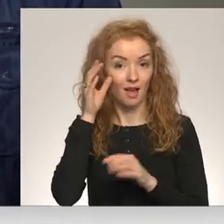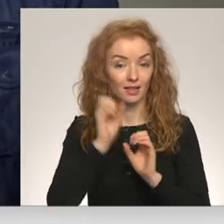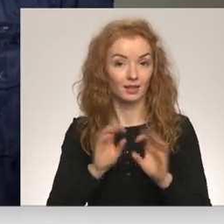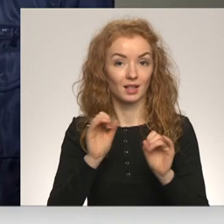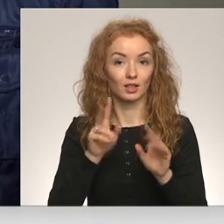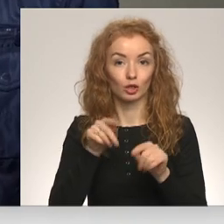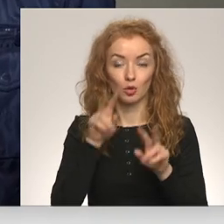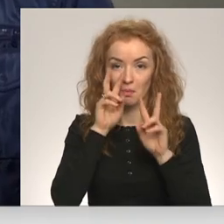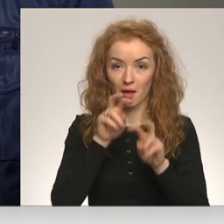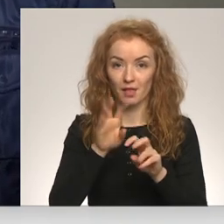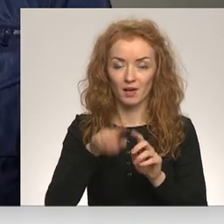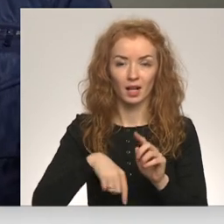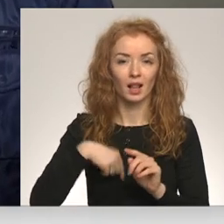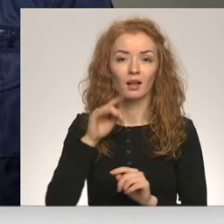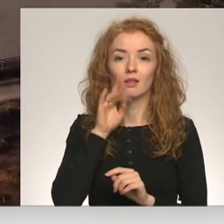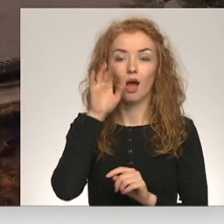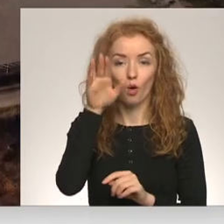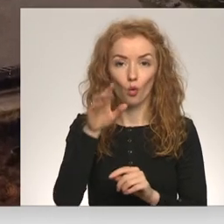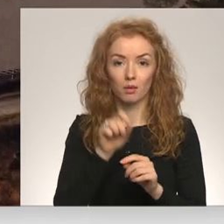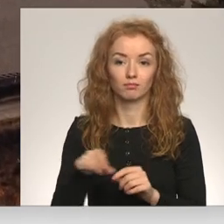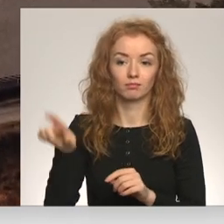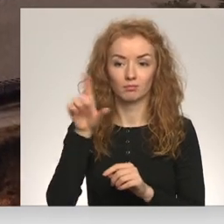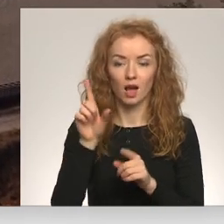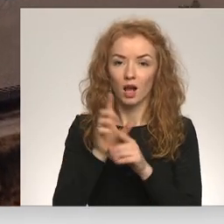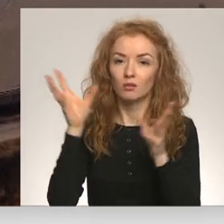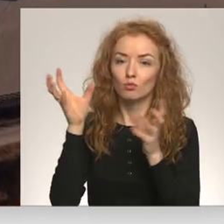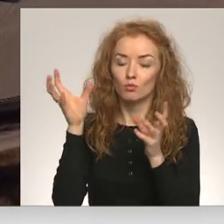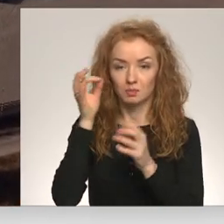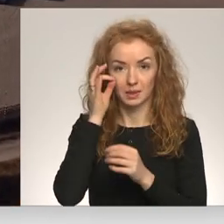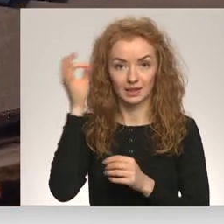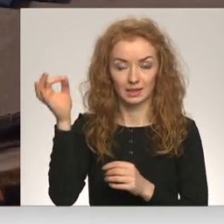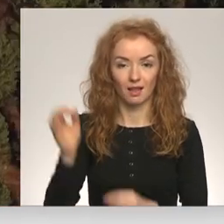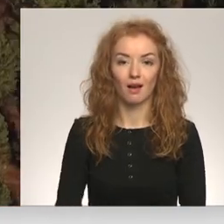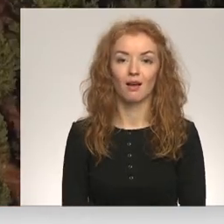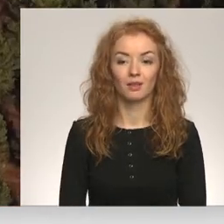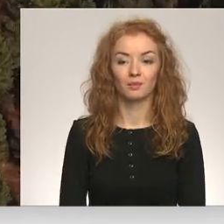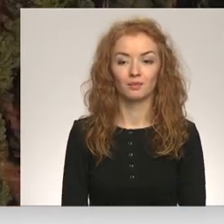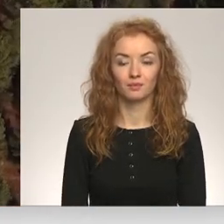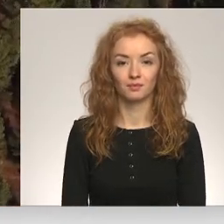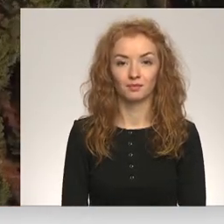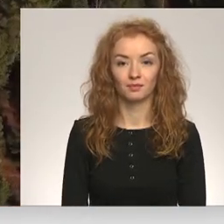pētīt vēl ilgi nākotnē, palielinot uztveršanas precizitāti. Gonda Pūrniec, Vadims Petrušins, Kurzemes televīzija.